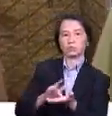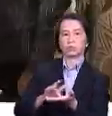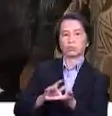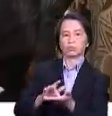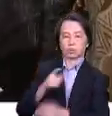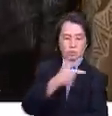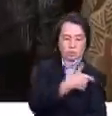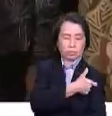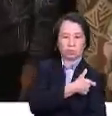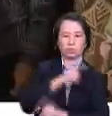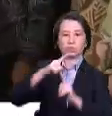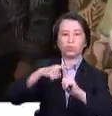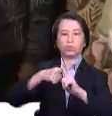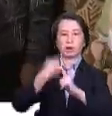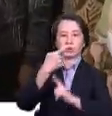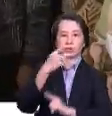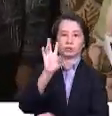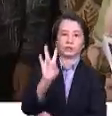Julai.